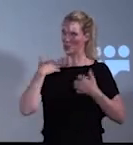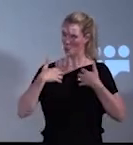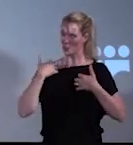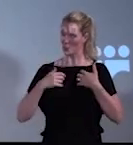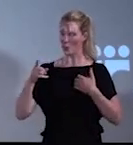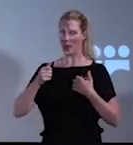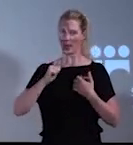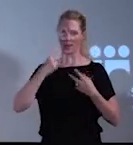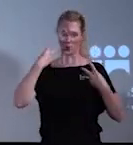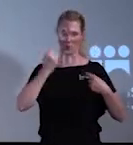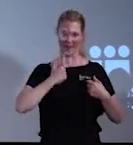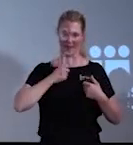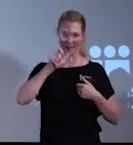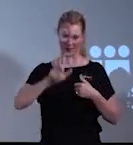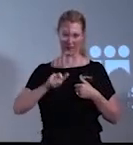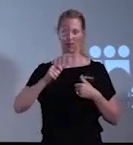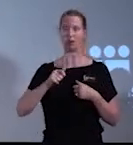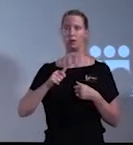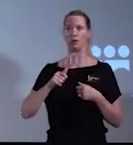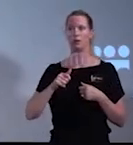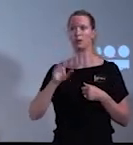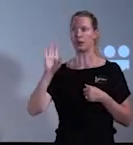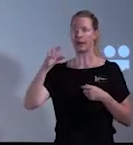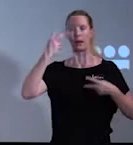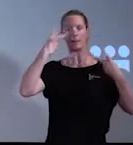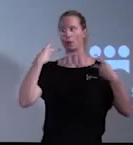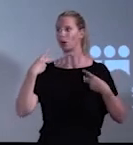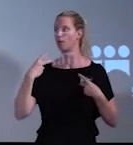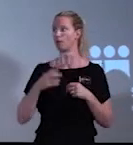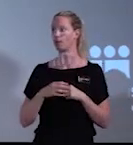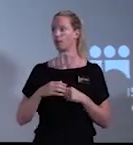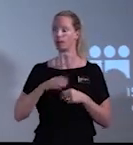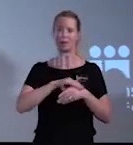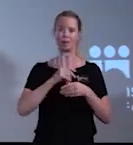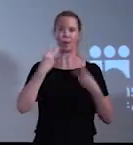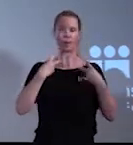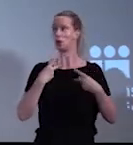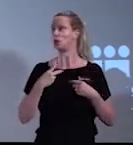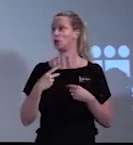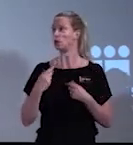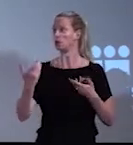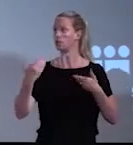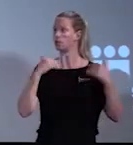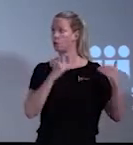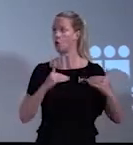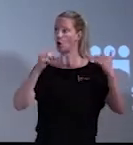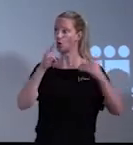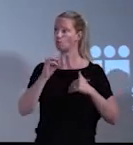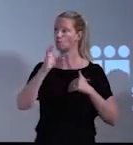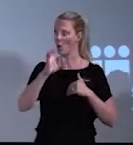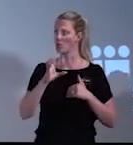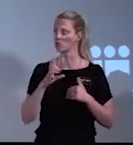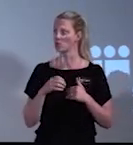är biografägare. Det är framförallt era biografer, Svenska Bio. Nej, som får en höjd moms.